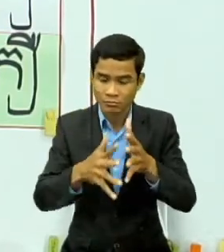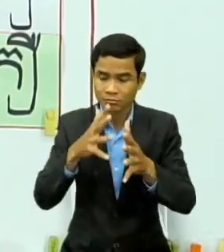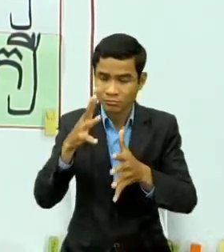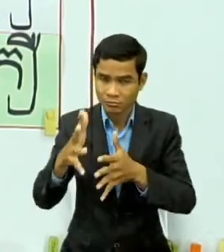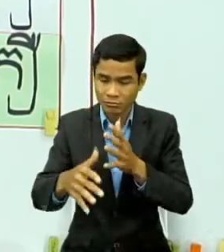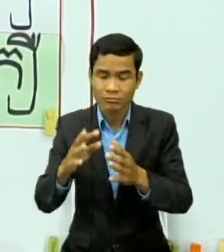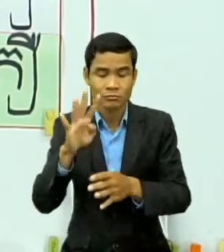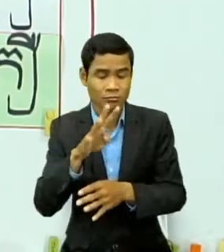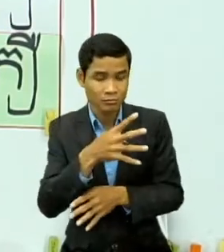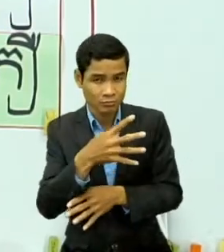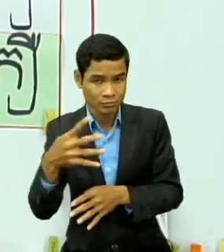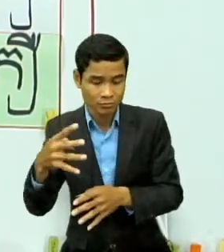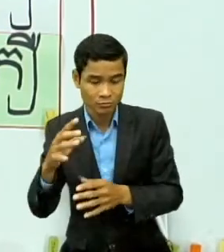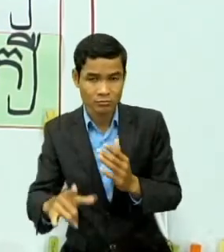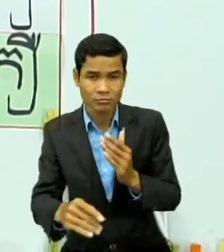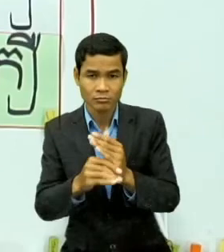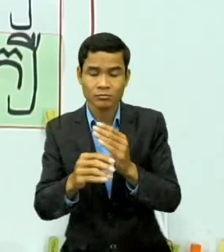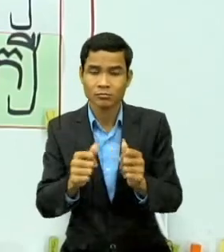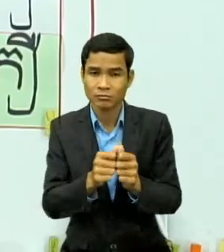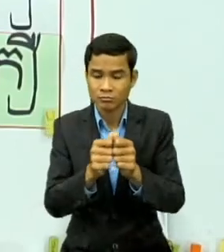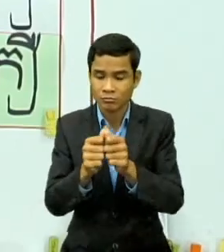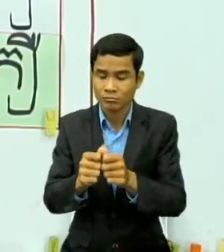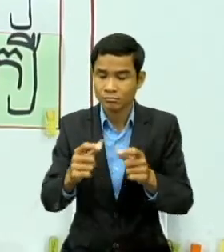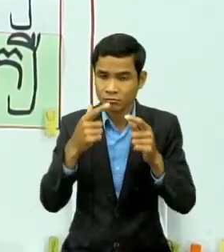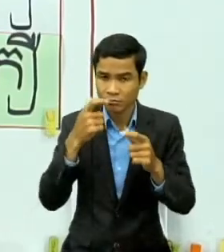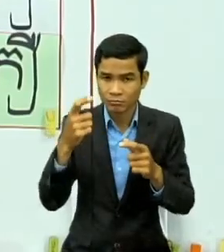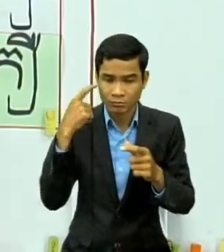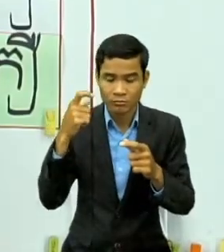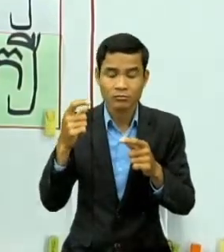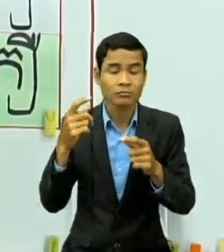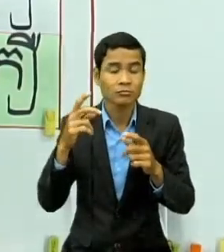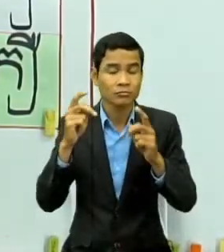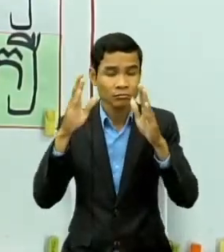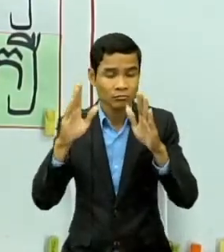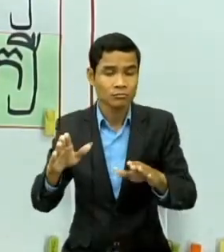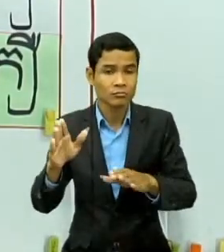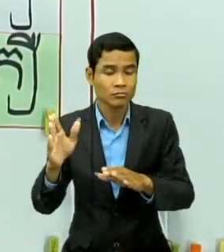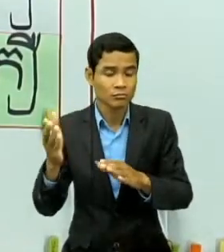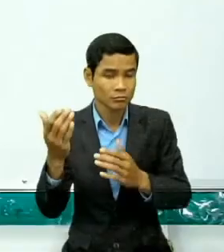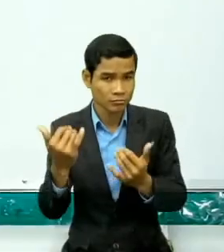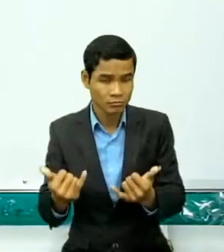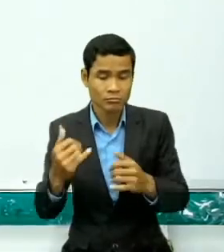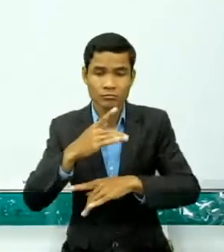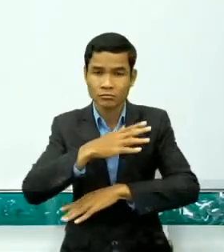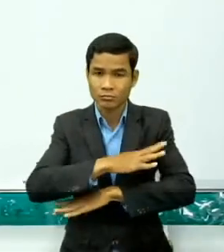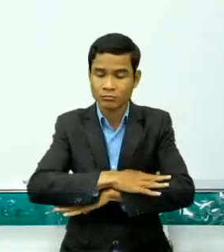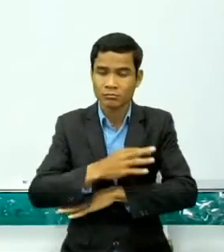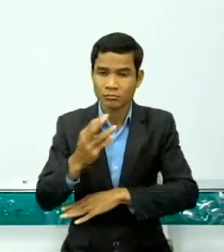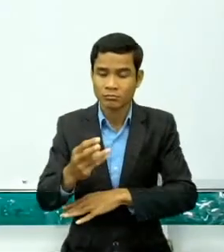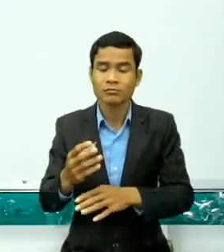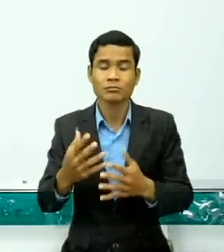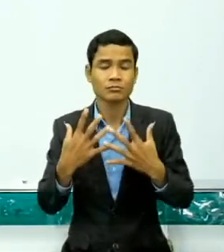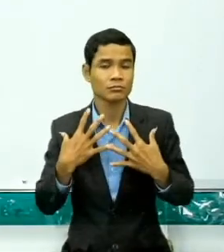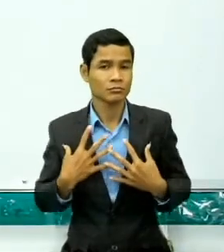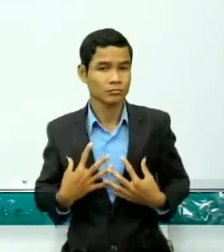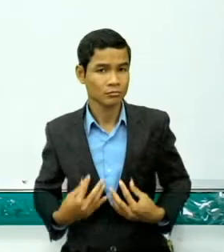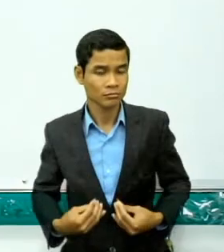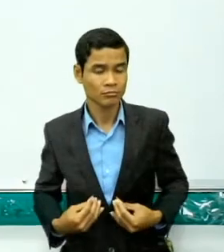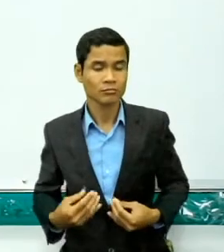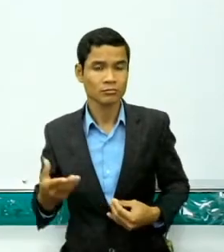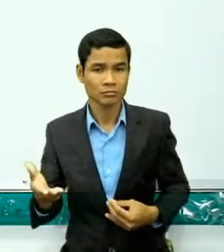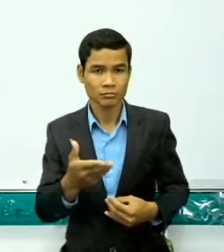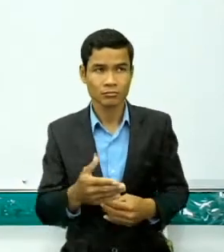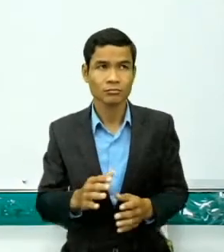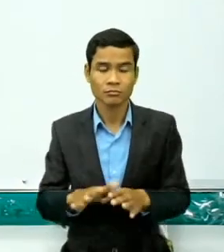ទី2បន្ថែមទៀតជាមួយនឹងប៉ាម៉ាក់ឬក៏បងប្អូនយើងអញ្ចឹងអ្នកគ្រូនាំកូនសម្រាប់បន្តិចណាចាដើម្បីបន្ធូរ